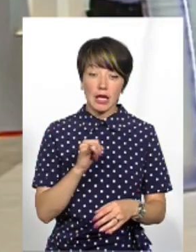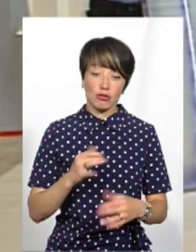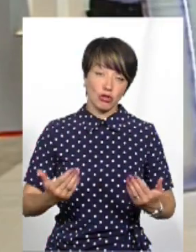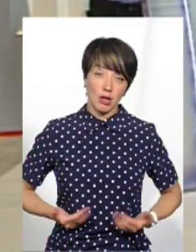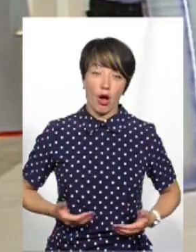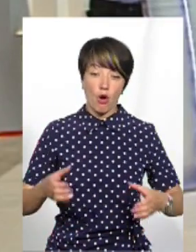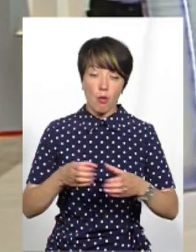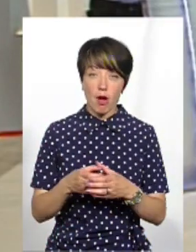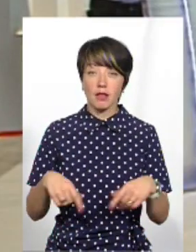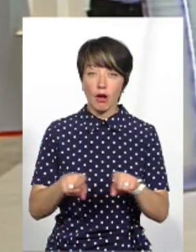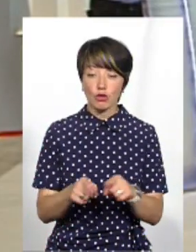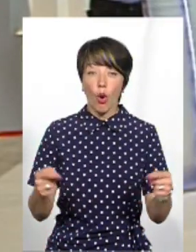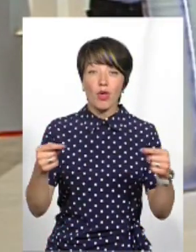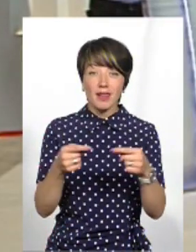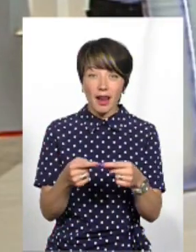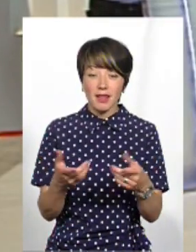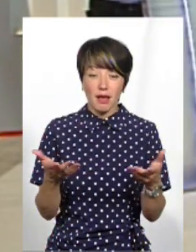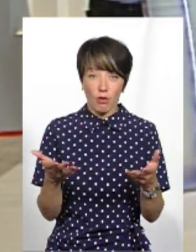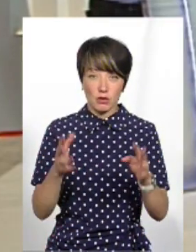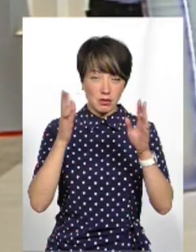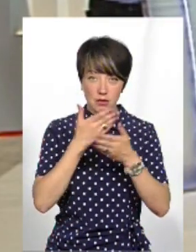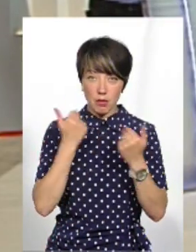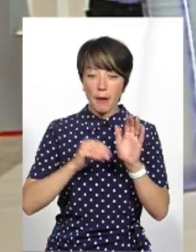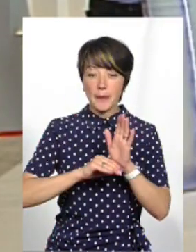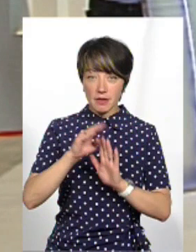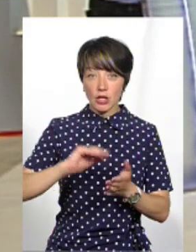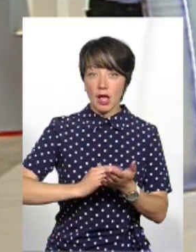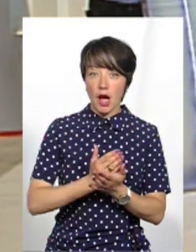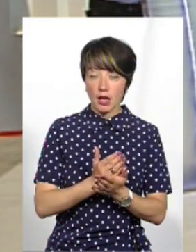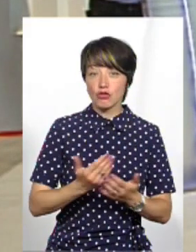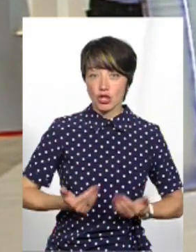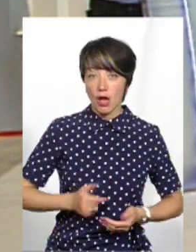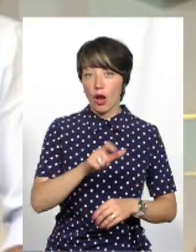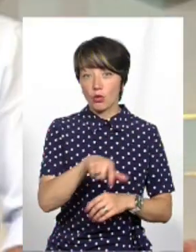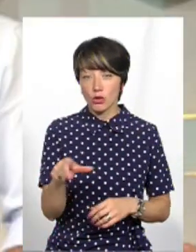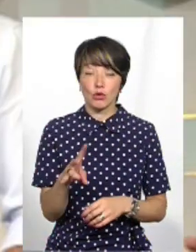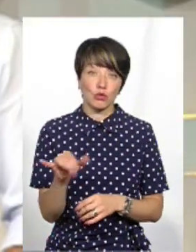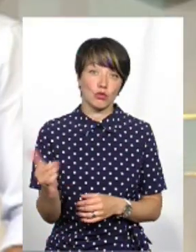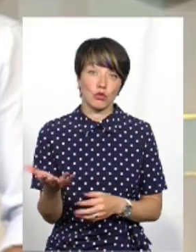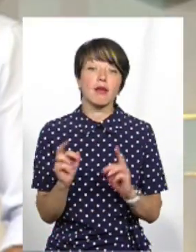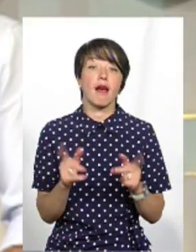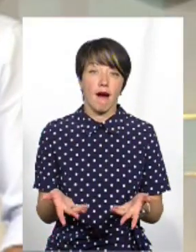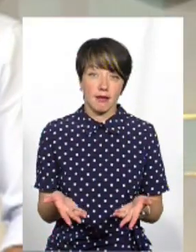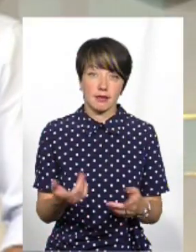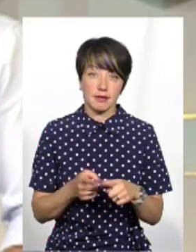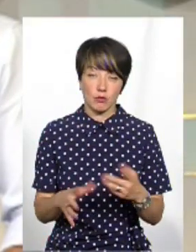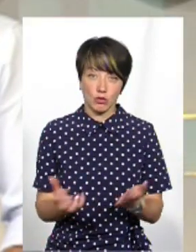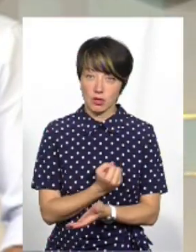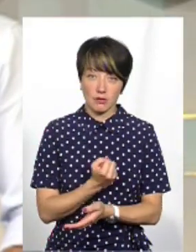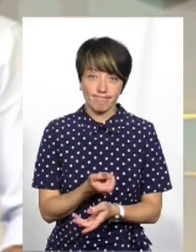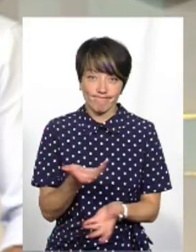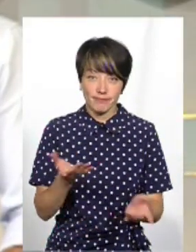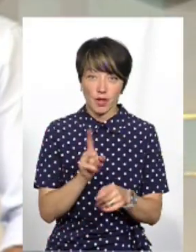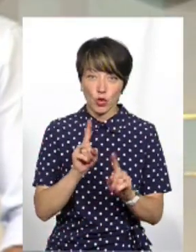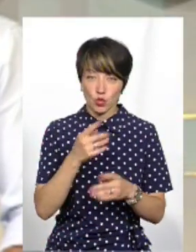життя громади також конкретики якоїсь немає. Ну, підвищення якості людей, життя людей. Ну, яким чином це буде досягнено, також